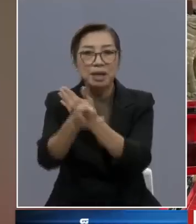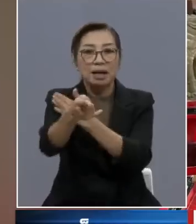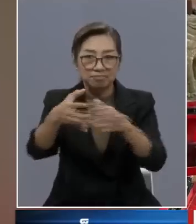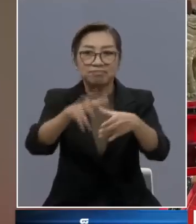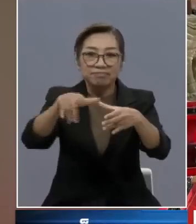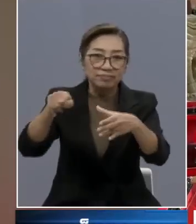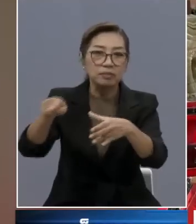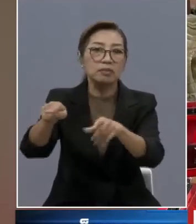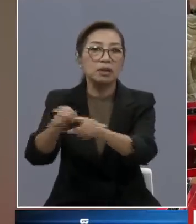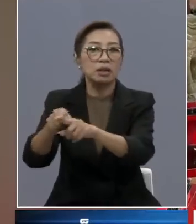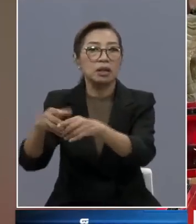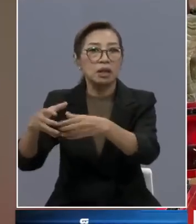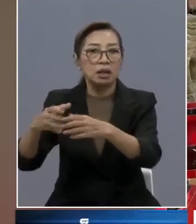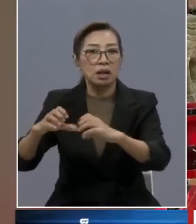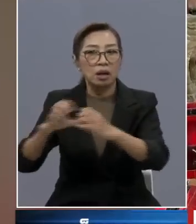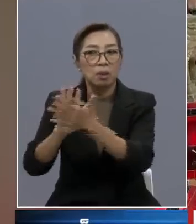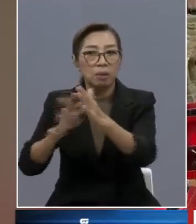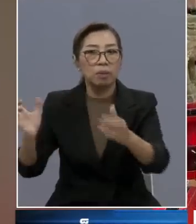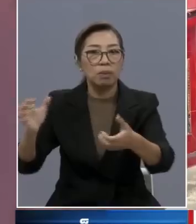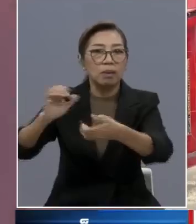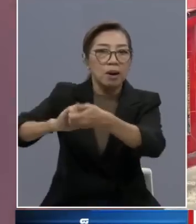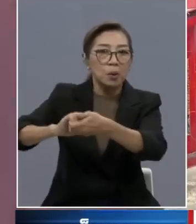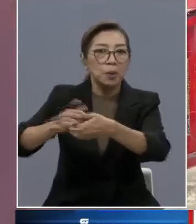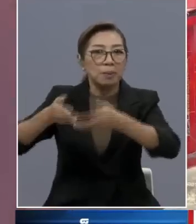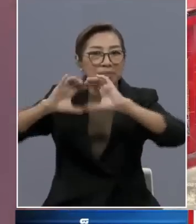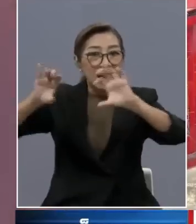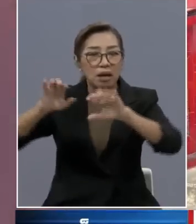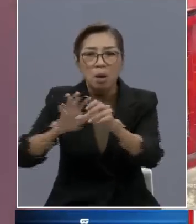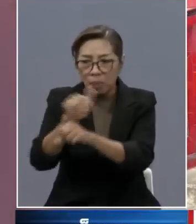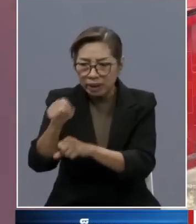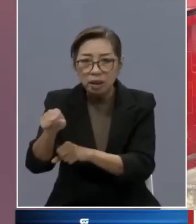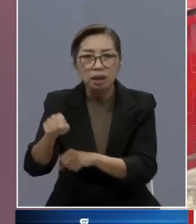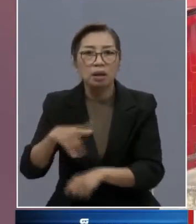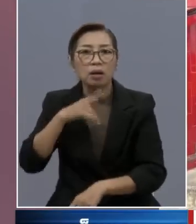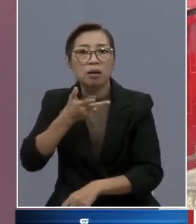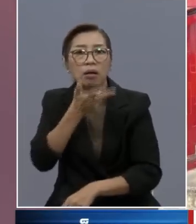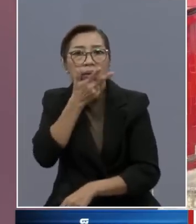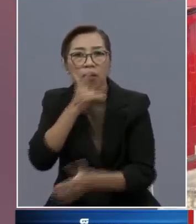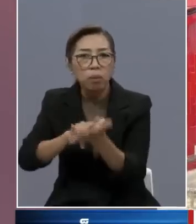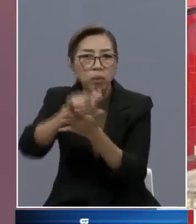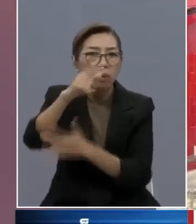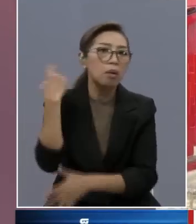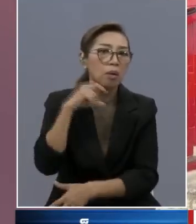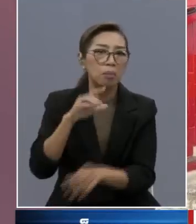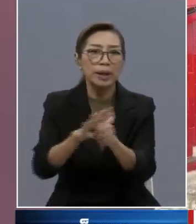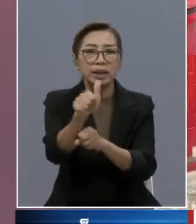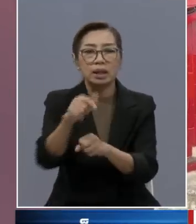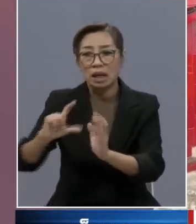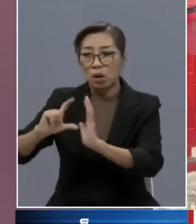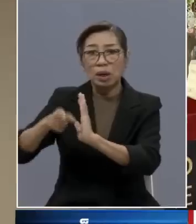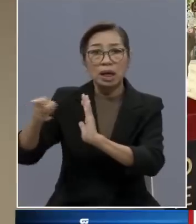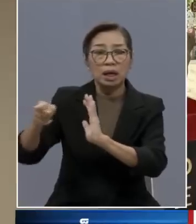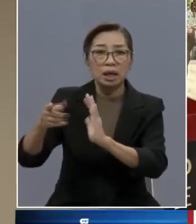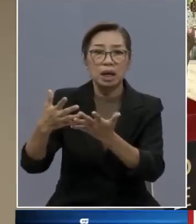เกิดขึ้นภายหลังที่มีรูปคุณอนุทินเดินทางไปพอดีเลยเนี่ยนะครับที่ฮ่องกงส่วนคุณเฉลิมชัยเองก็เดินทางไปยังเกาหลีใต้ร่วมกันกับนาย